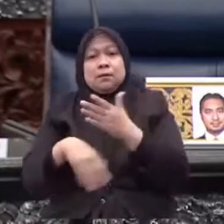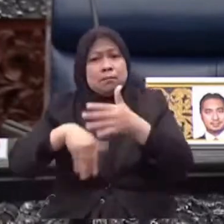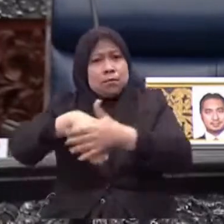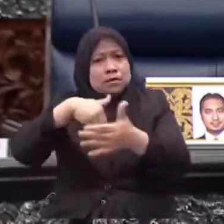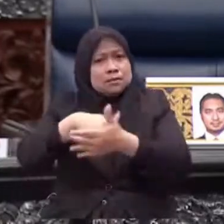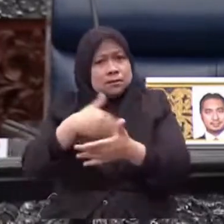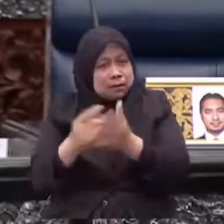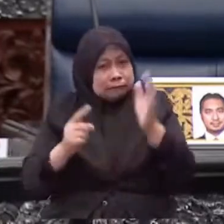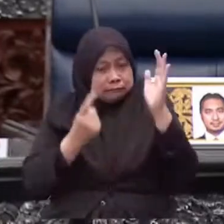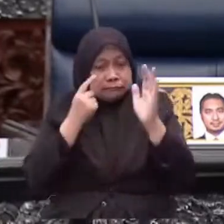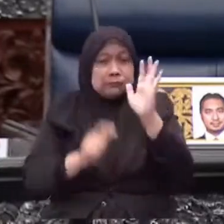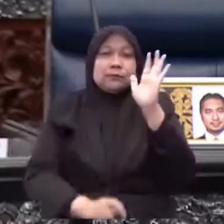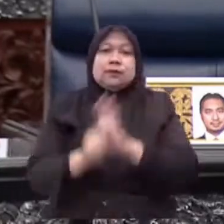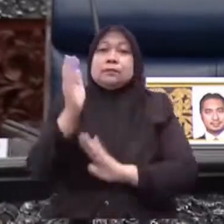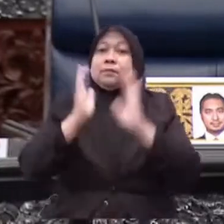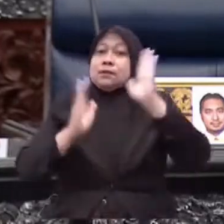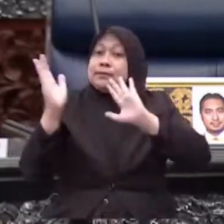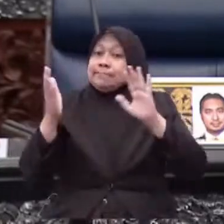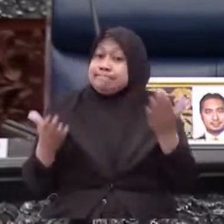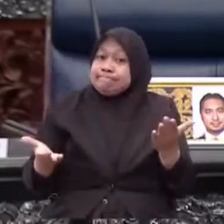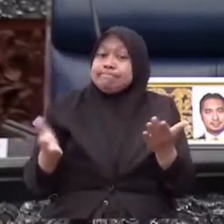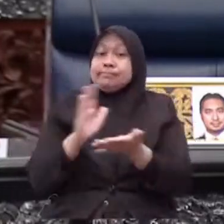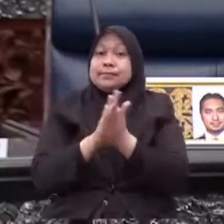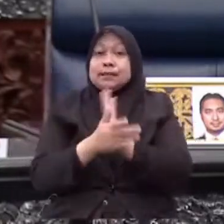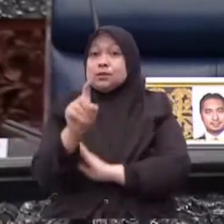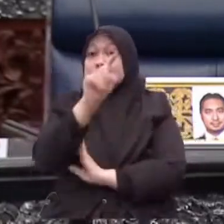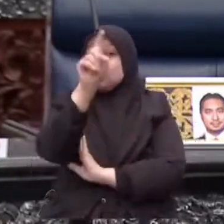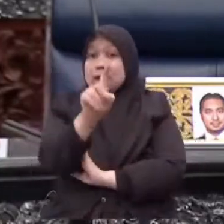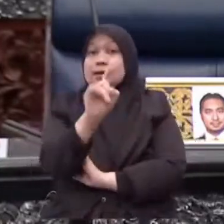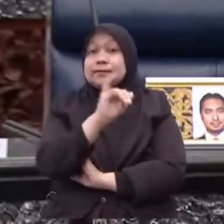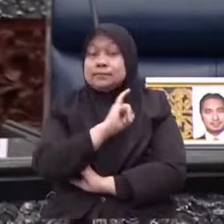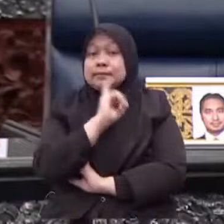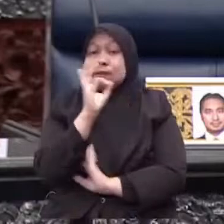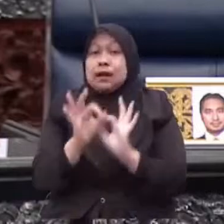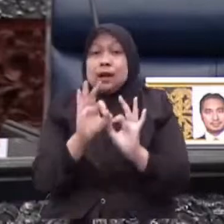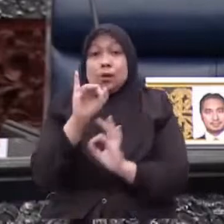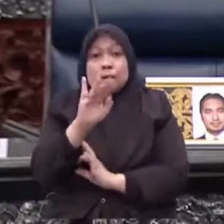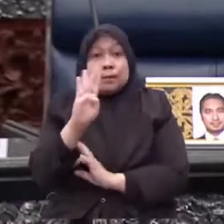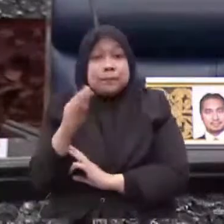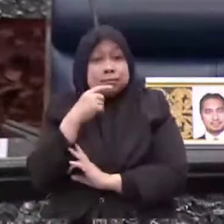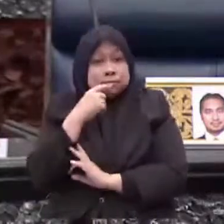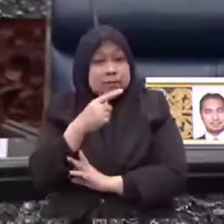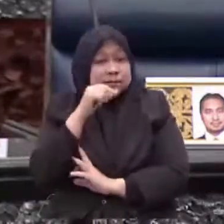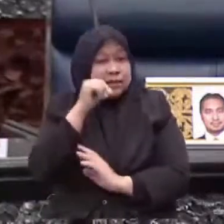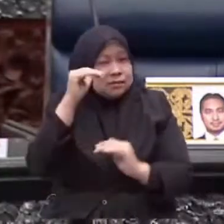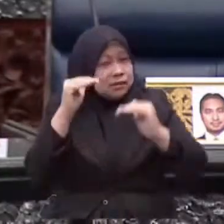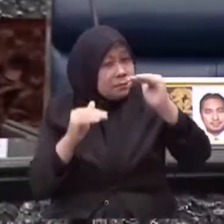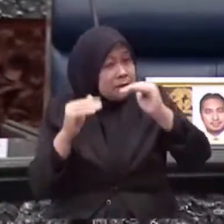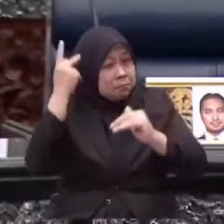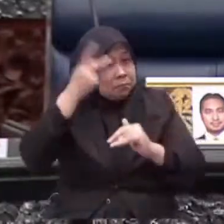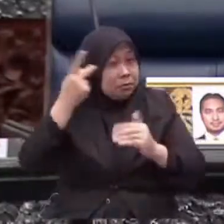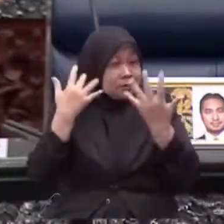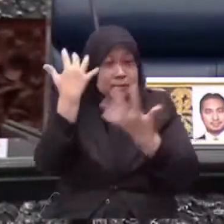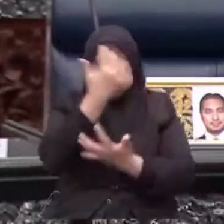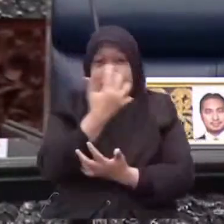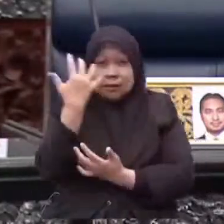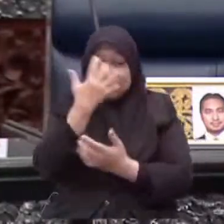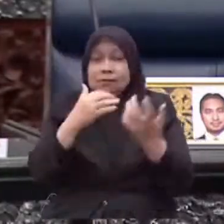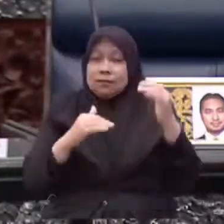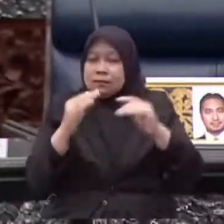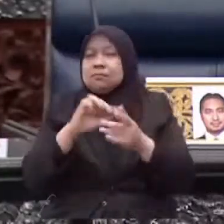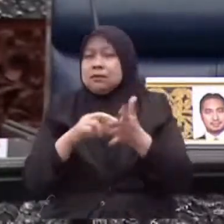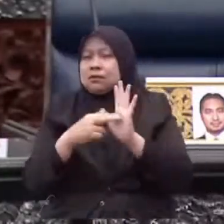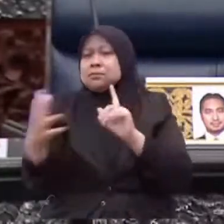bola sepaknya ranking lebih tinggi daripada Malaysia jadi soalnya kalau menteri menyebut ketidakstabilan politik itu menyebabkan